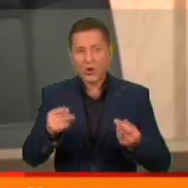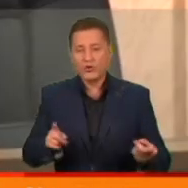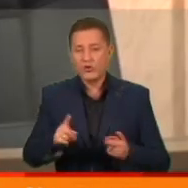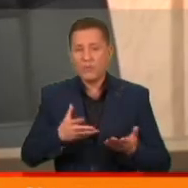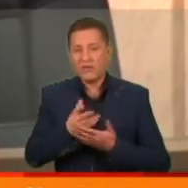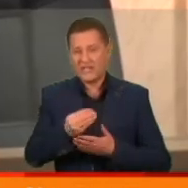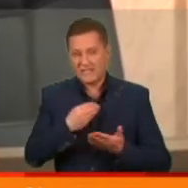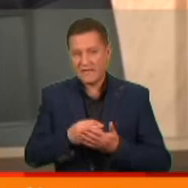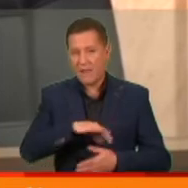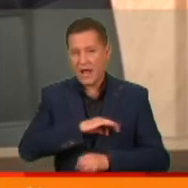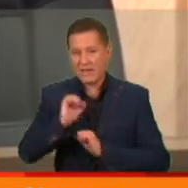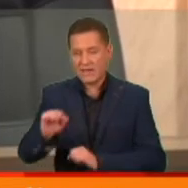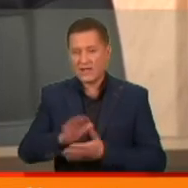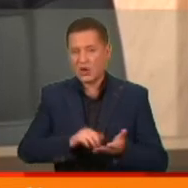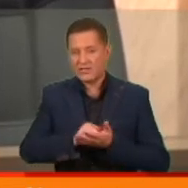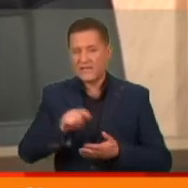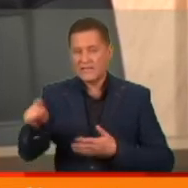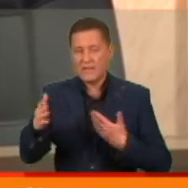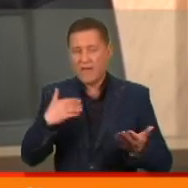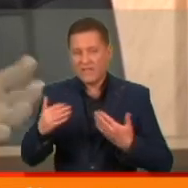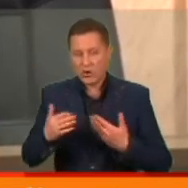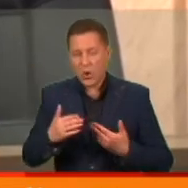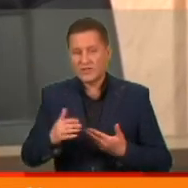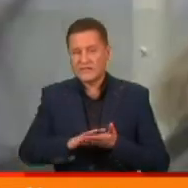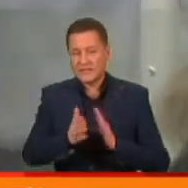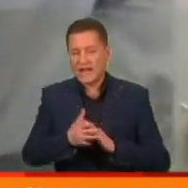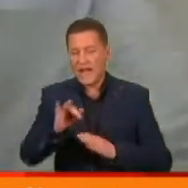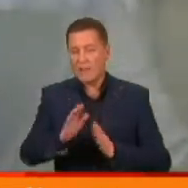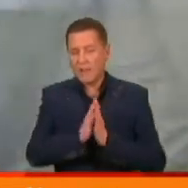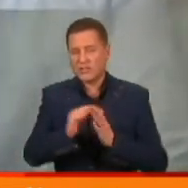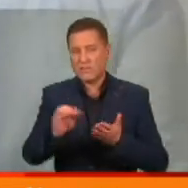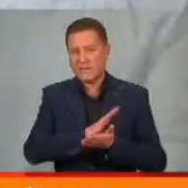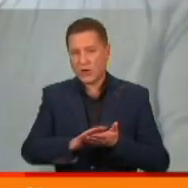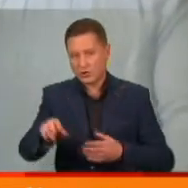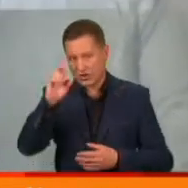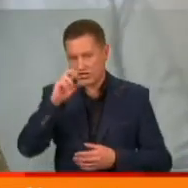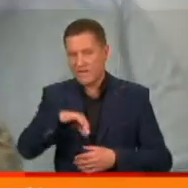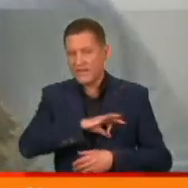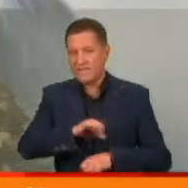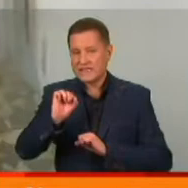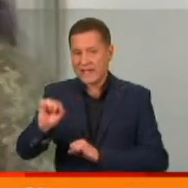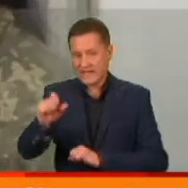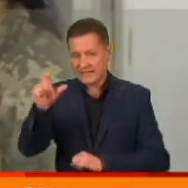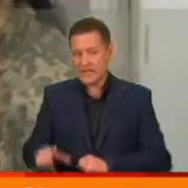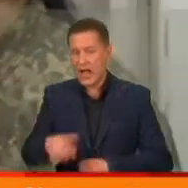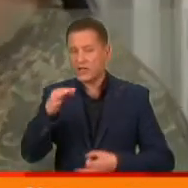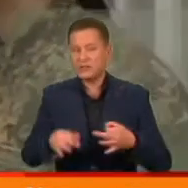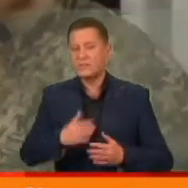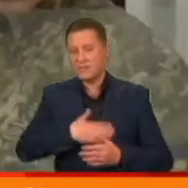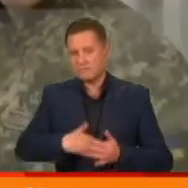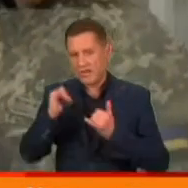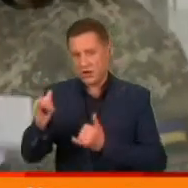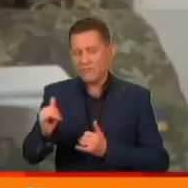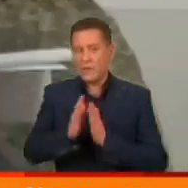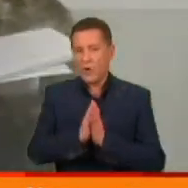своїм адвокатам. Розірвала з ними відносини та попросила про безкоштовного державного захисника. Суддя задовольнив її прохання